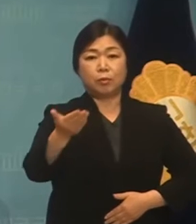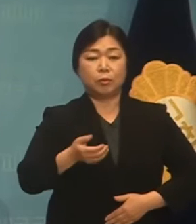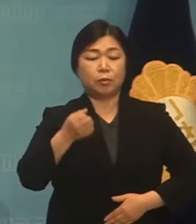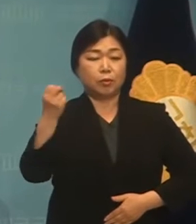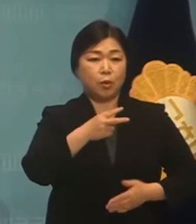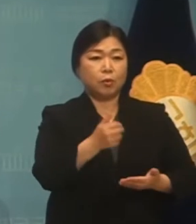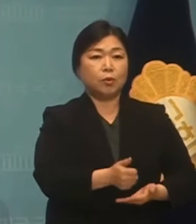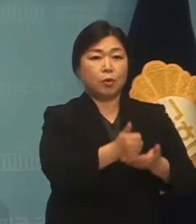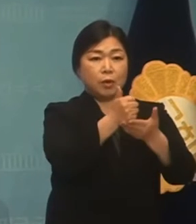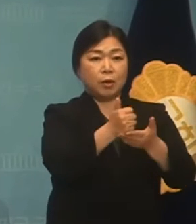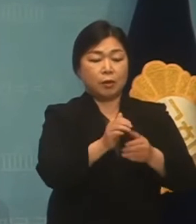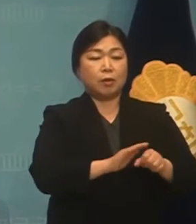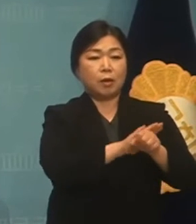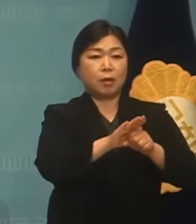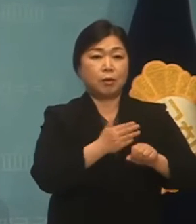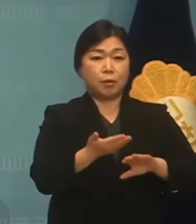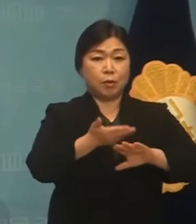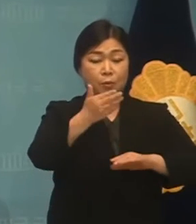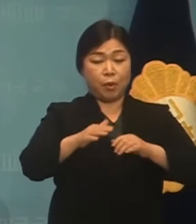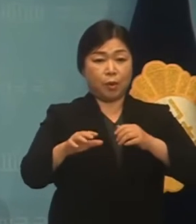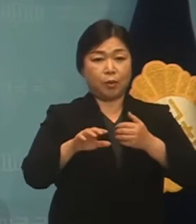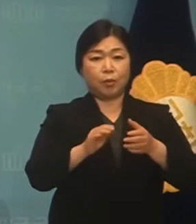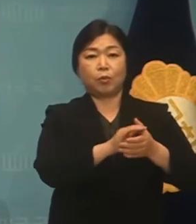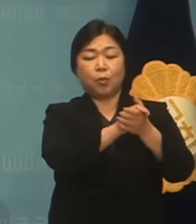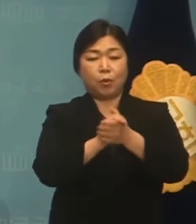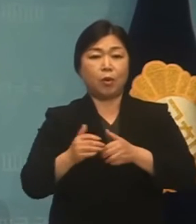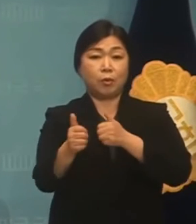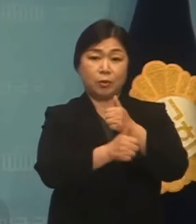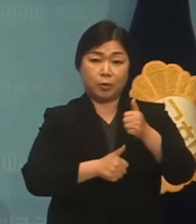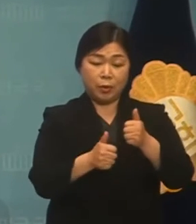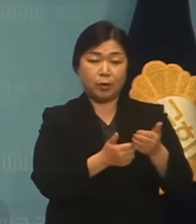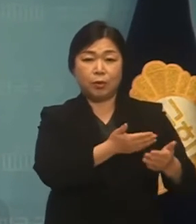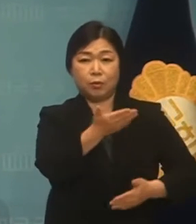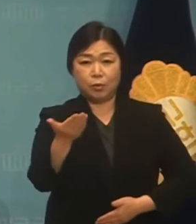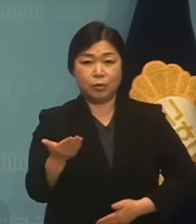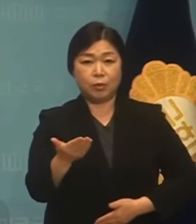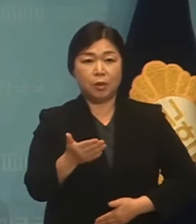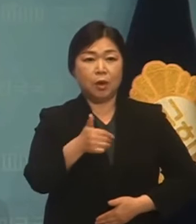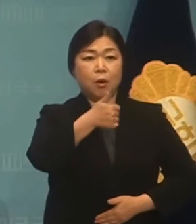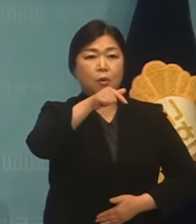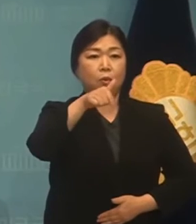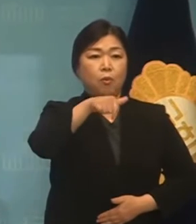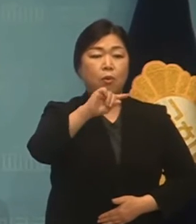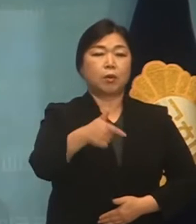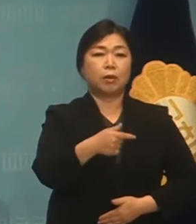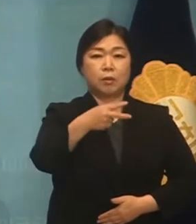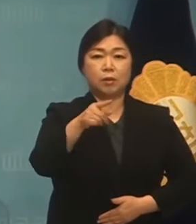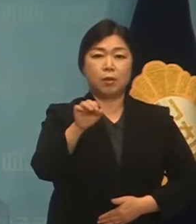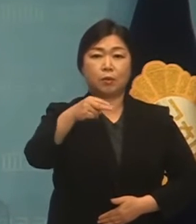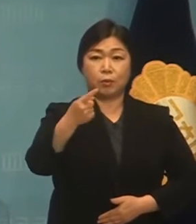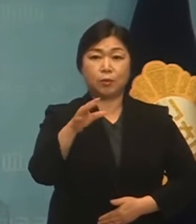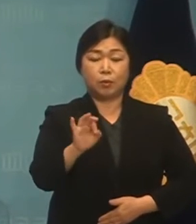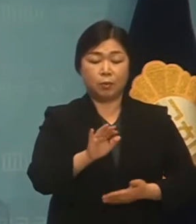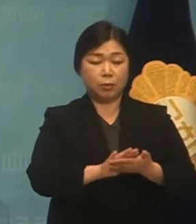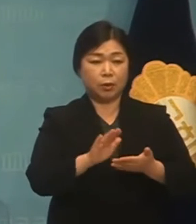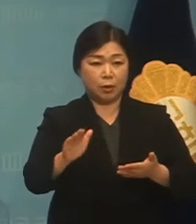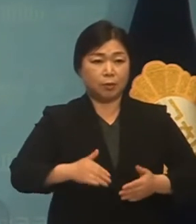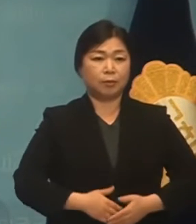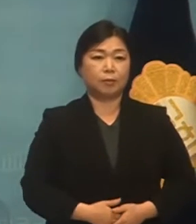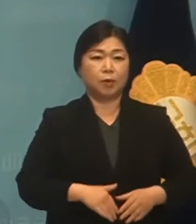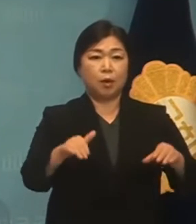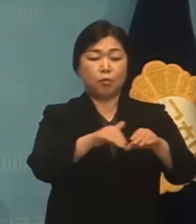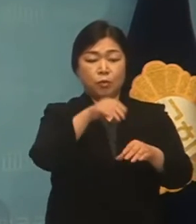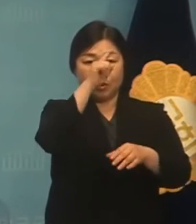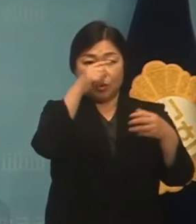사랑하는 선배 동료원 여러분, 권성동 의원입니다. 문재인 정부 폭정의 길을 멈추게